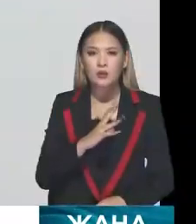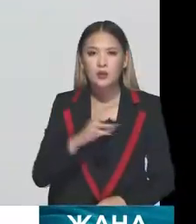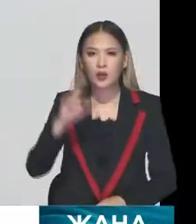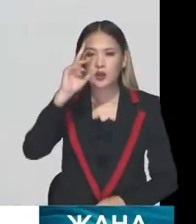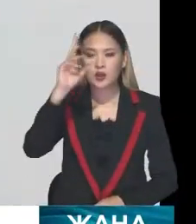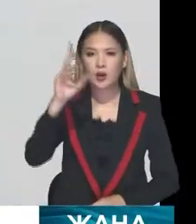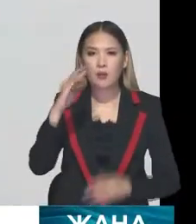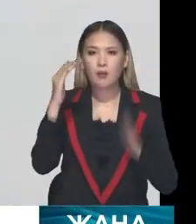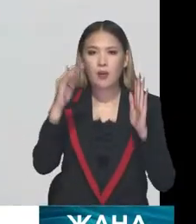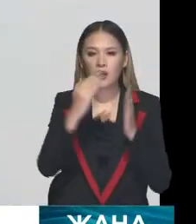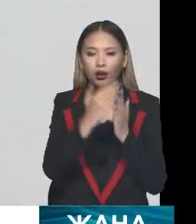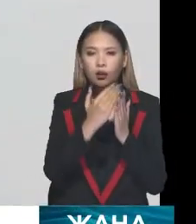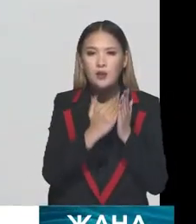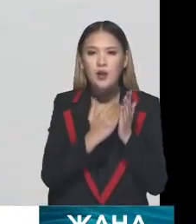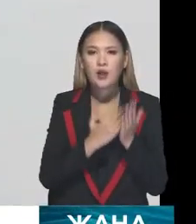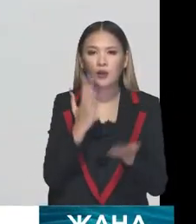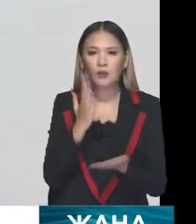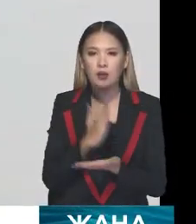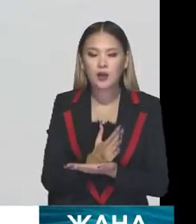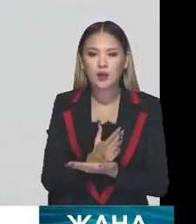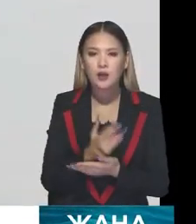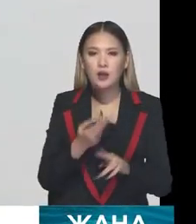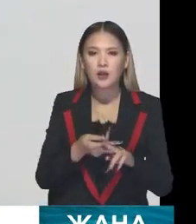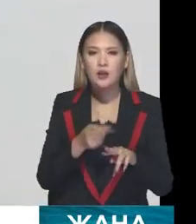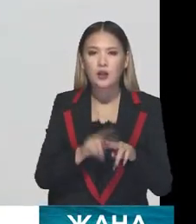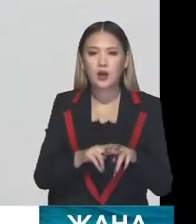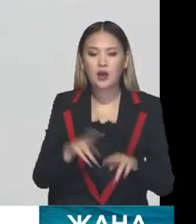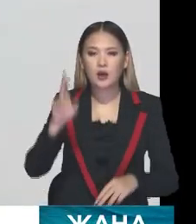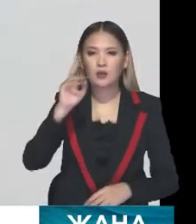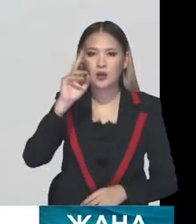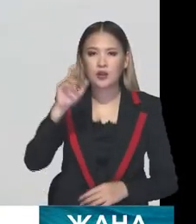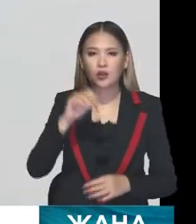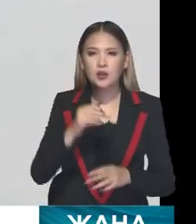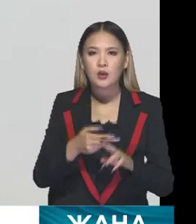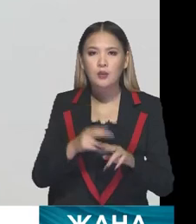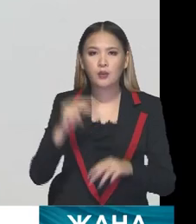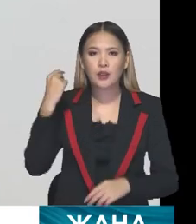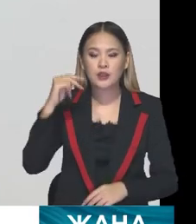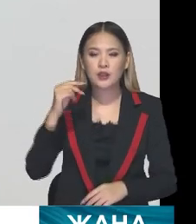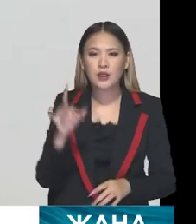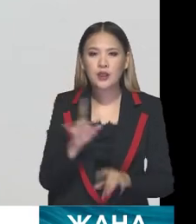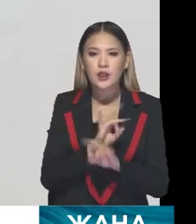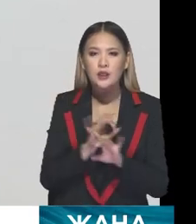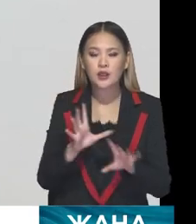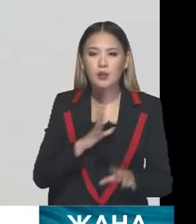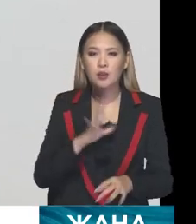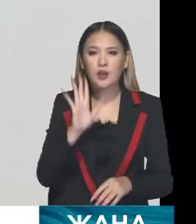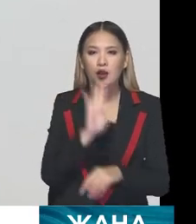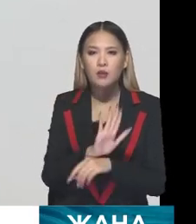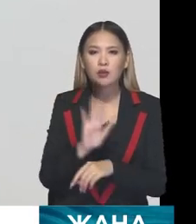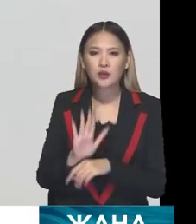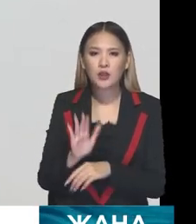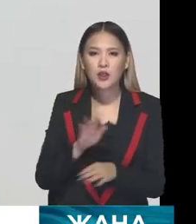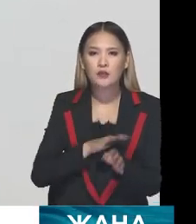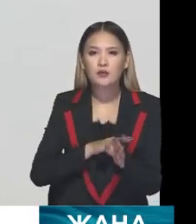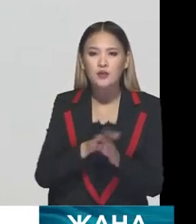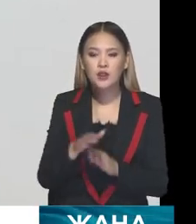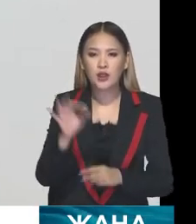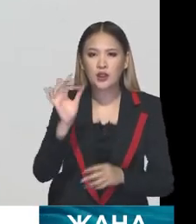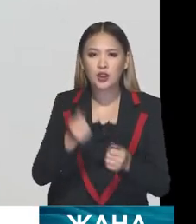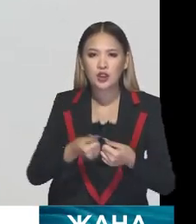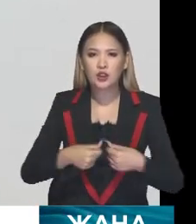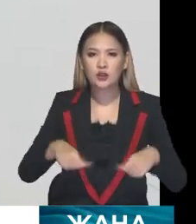мемлекеттік бағдарлама бар, мемлекеттік басшылардан, президенттен түскен тапсырмалар бар. Сол тапсырмалардың